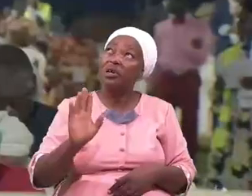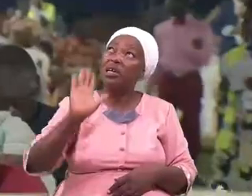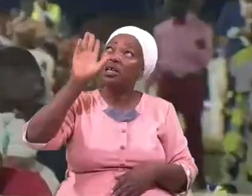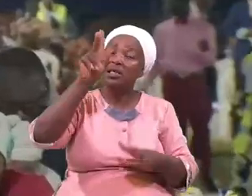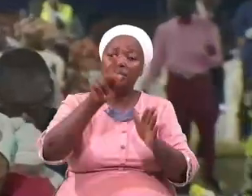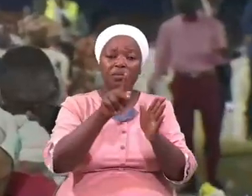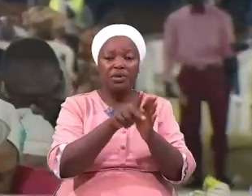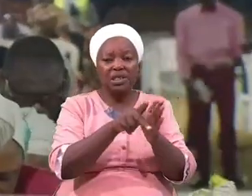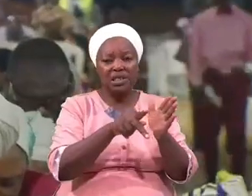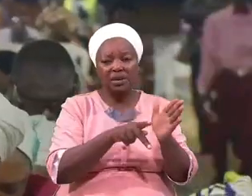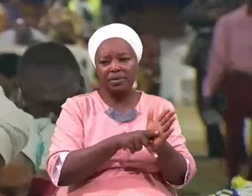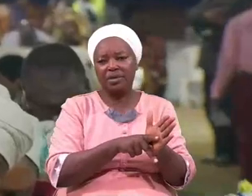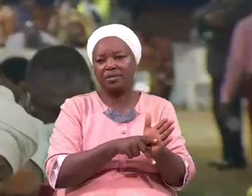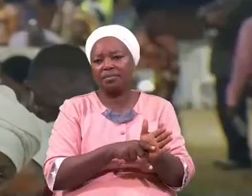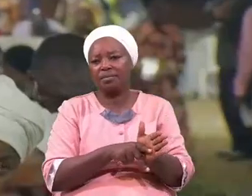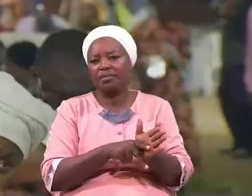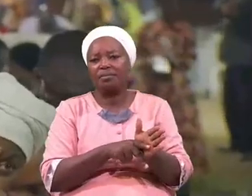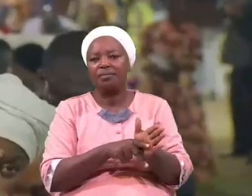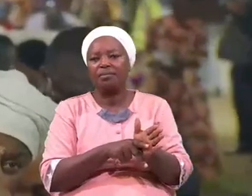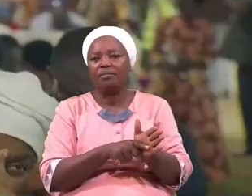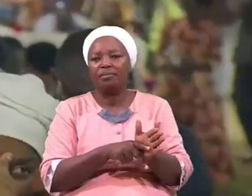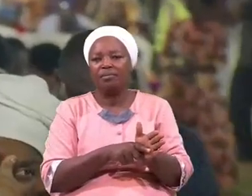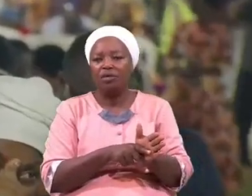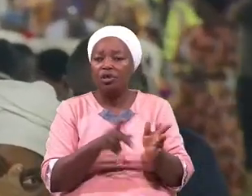Vous obéissez à son précepte.